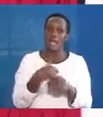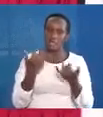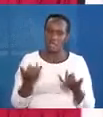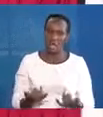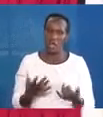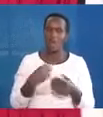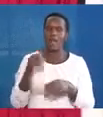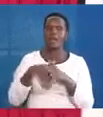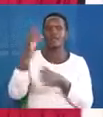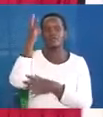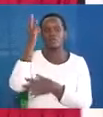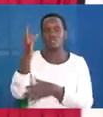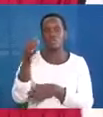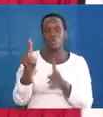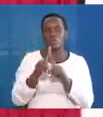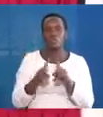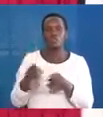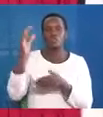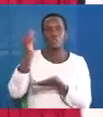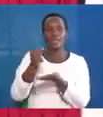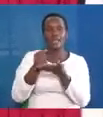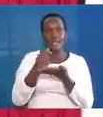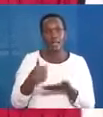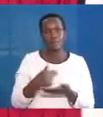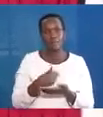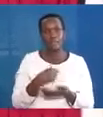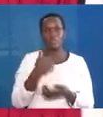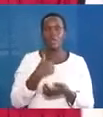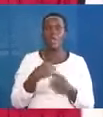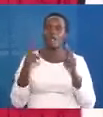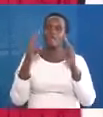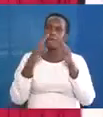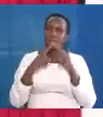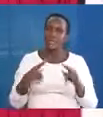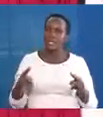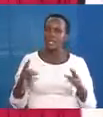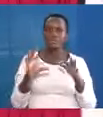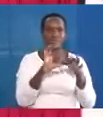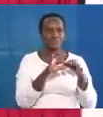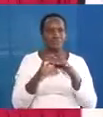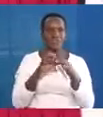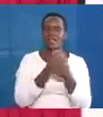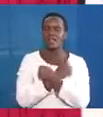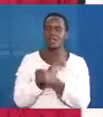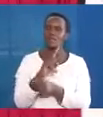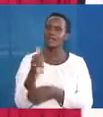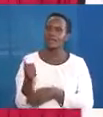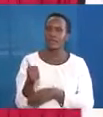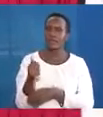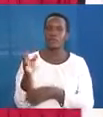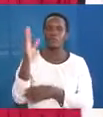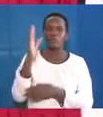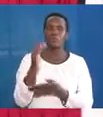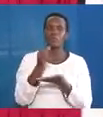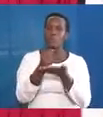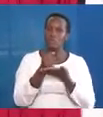Mungu atusaidie tuwe na amani, tuwe na umoja, tuwe na upendo kati yetu. Mungu